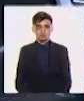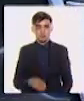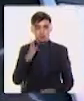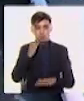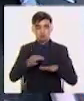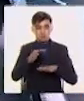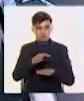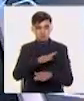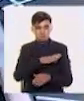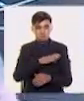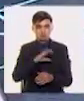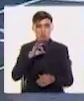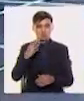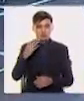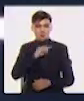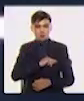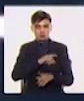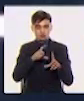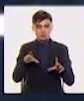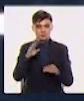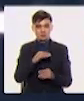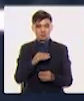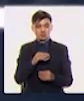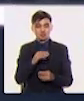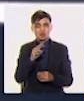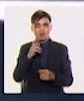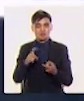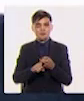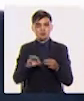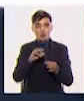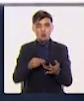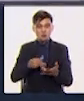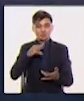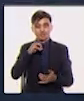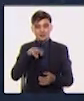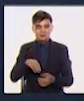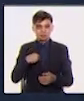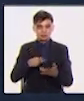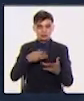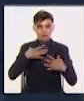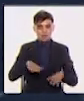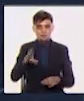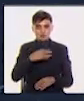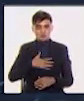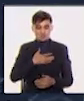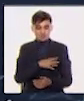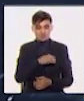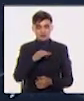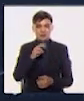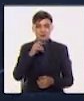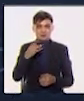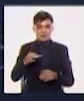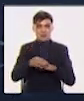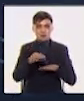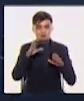Алматы облысында жедел жәрдем қызметкерлері әлі күнге коронавирусқа тест тапсырмадық деп уайымдап отыр. Қарасай аудандық бөлімшесіндегі